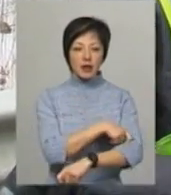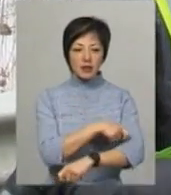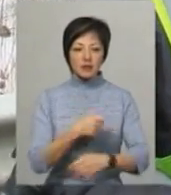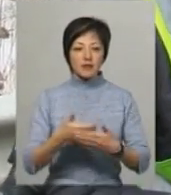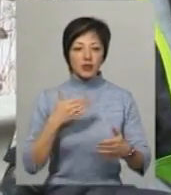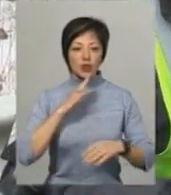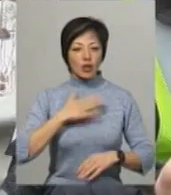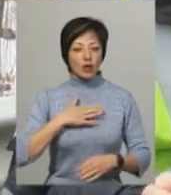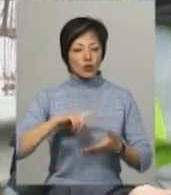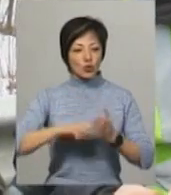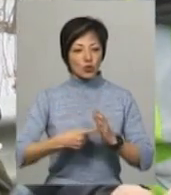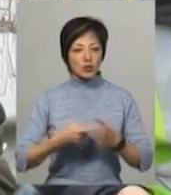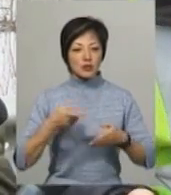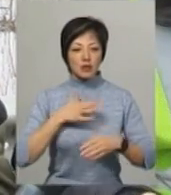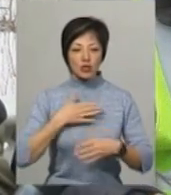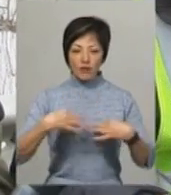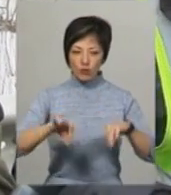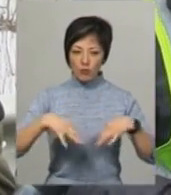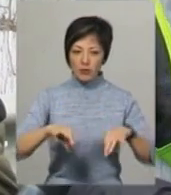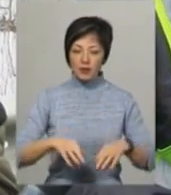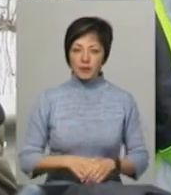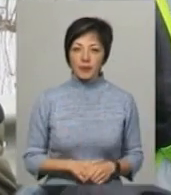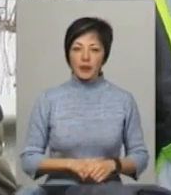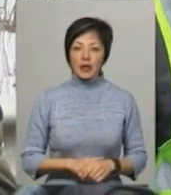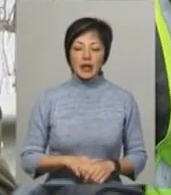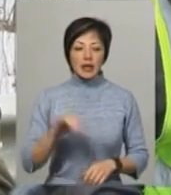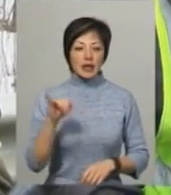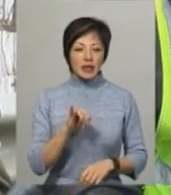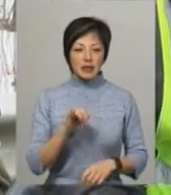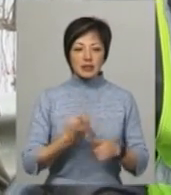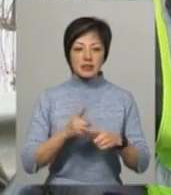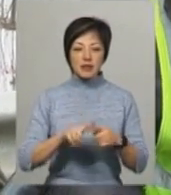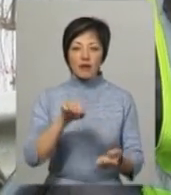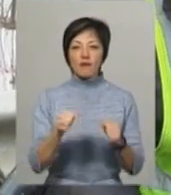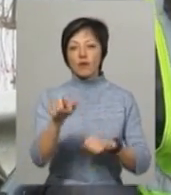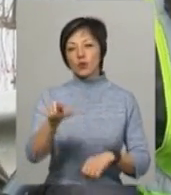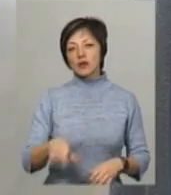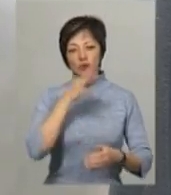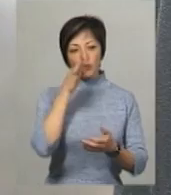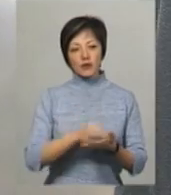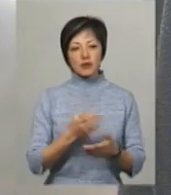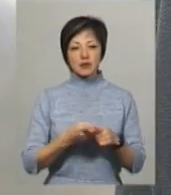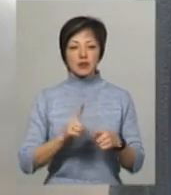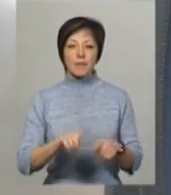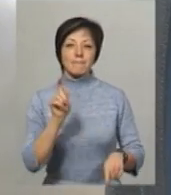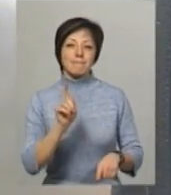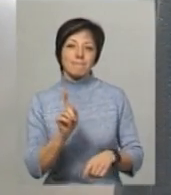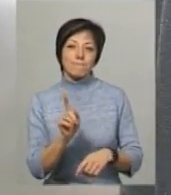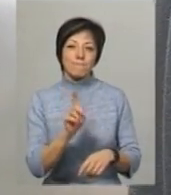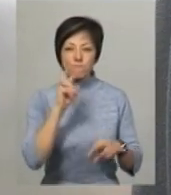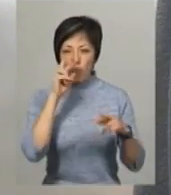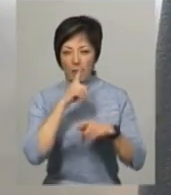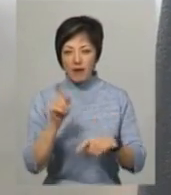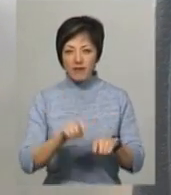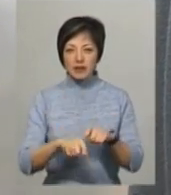від нашої точки, де знаходиться наш автомобіль. Відповідно, даний водій несе за це відповідальність. Похибка вимірювання у приладах